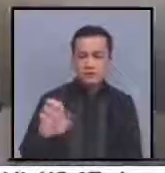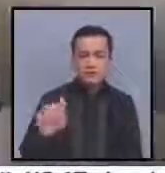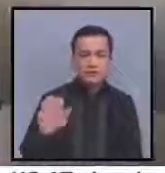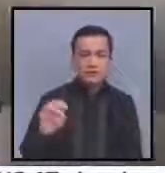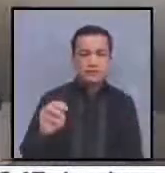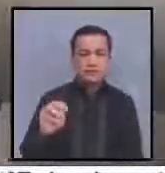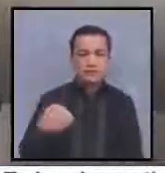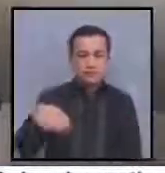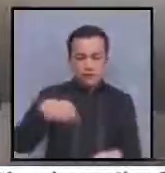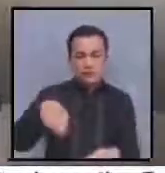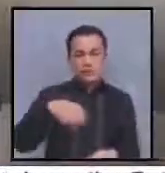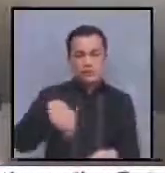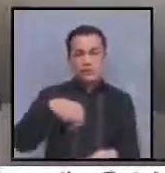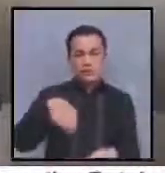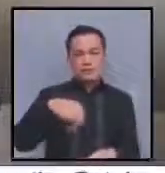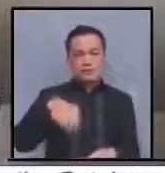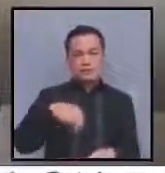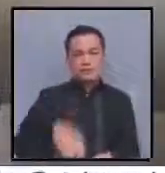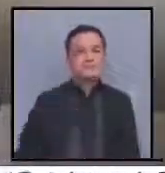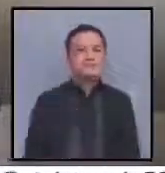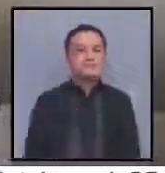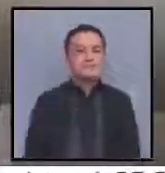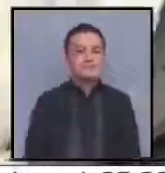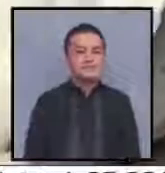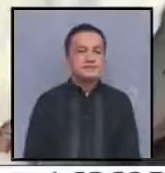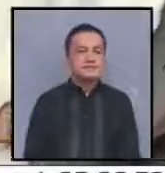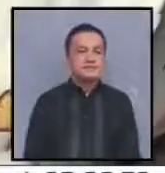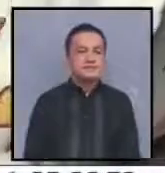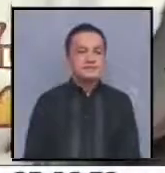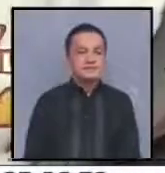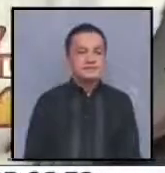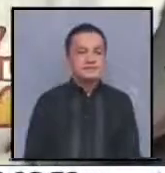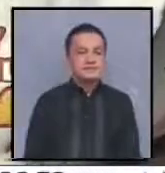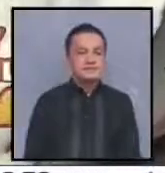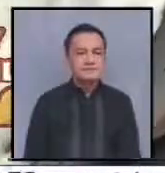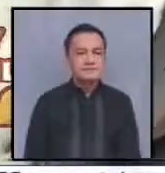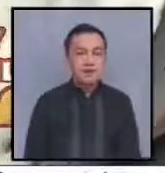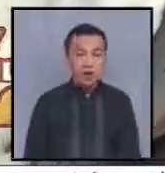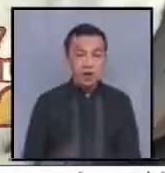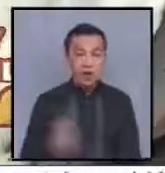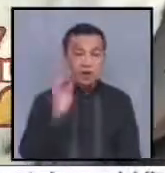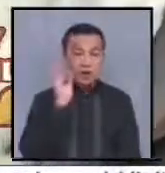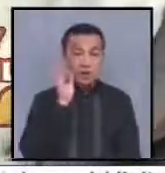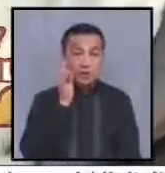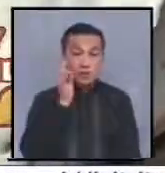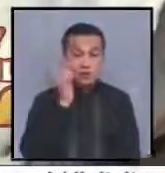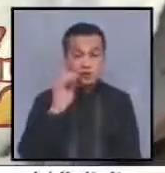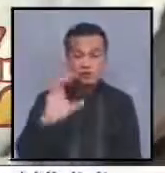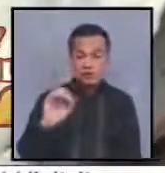mix. Pwede nang ilagay ang fruit cocktail.